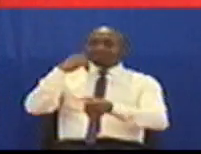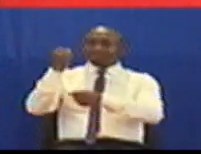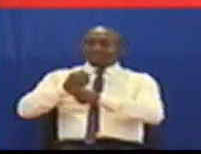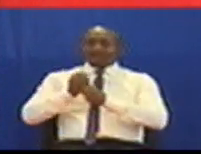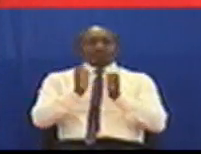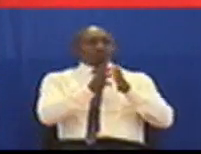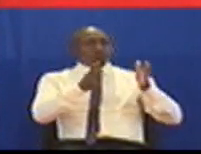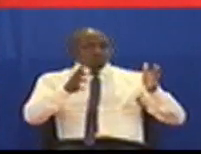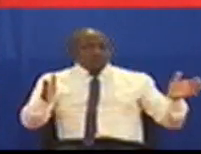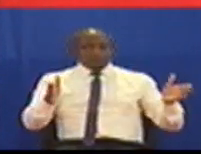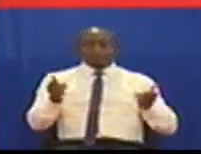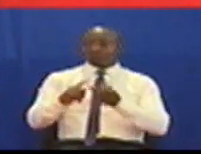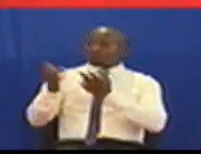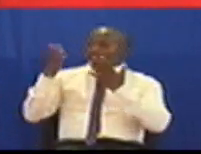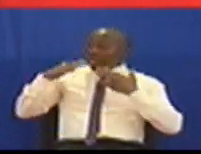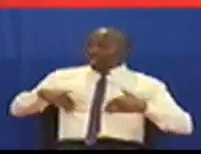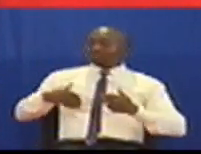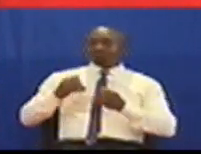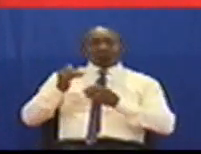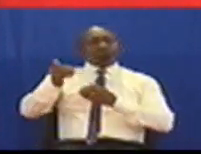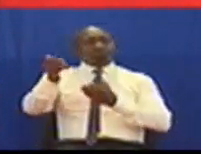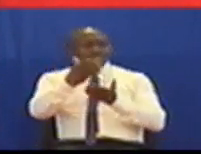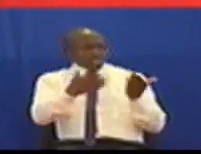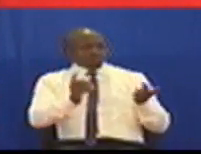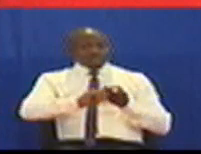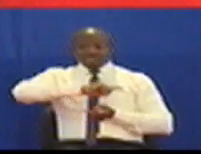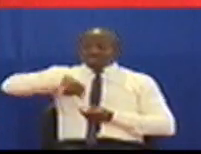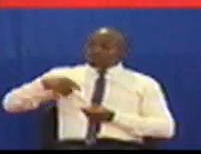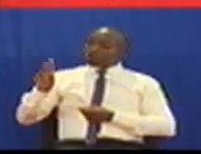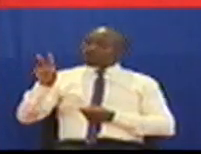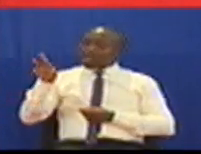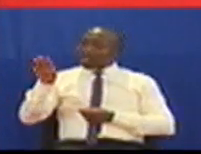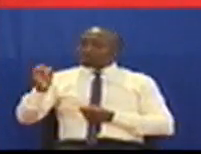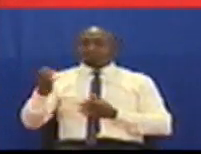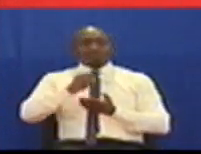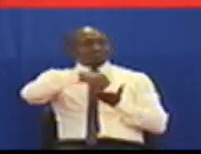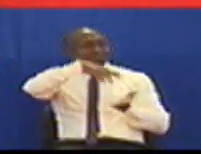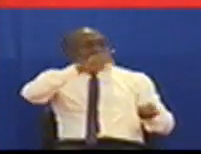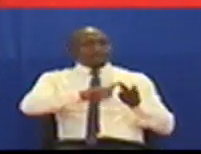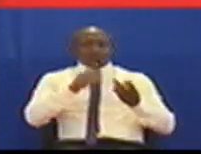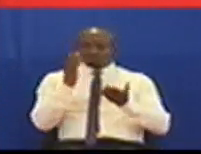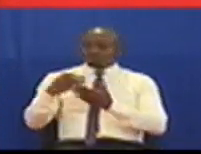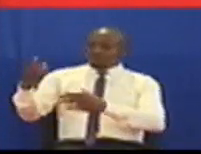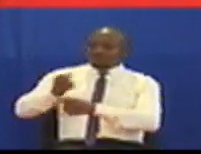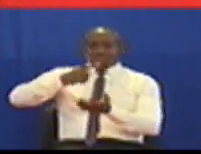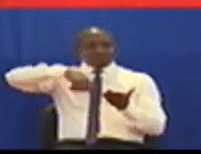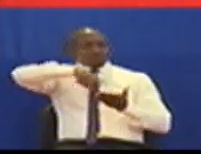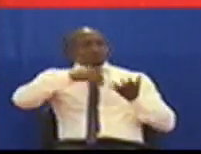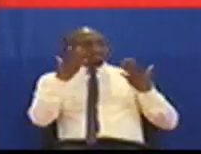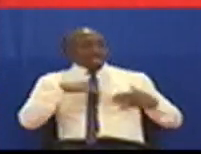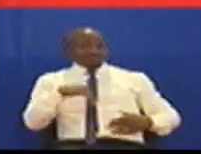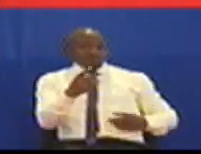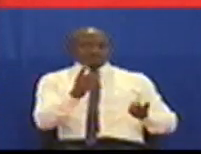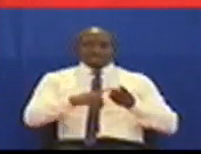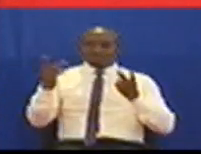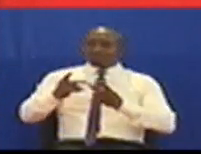kubwa sana upande wa afya na kadhalika. Na sisi Urambo tumenufaika, tunashukuru. Tumepata vituo vya afya viwili, lakini naomba